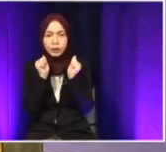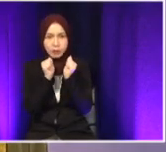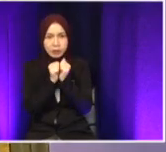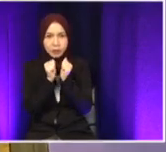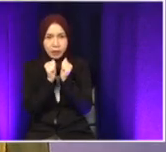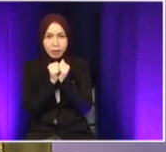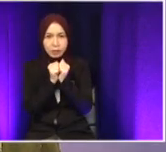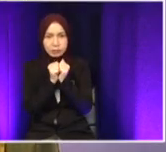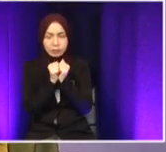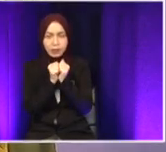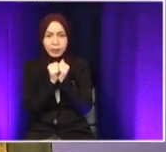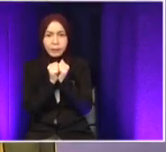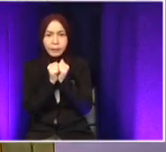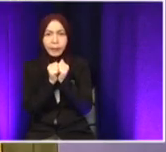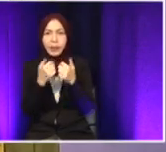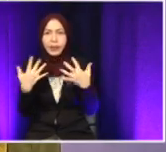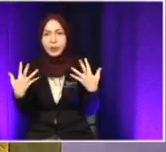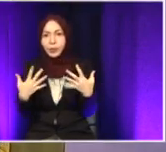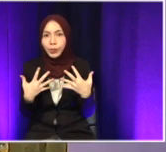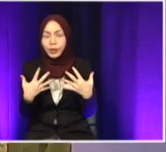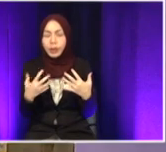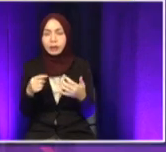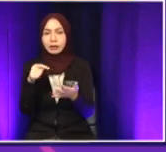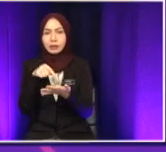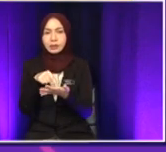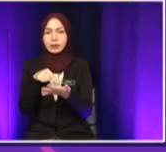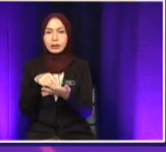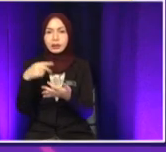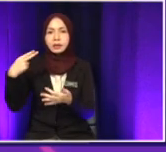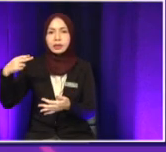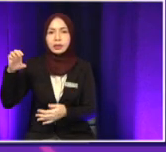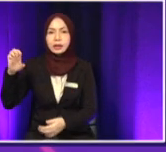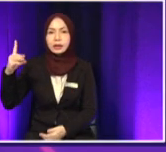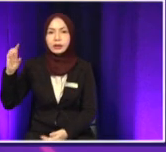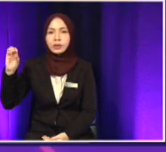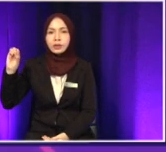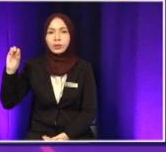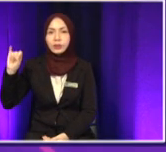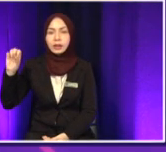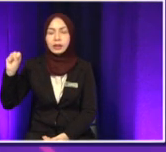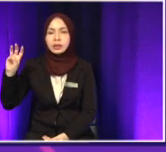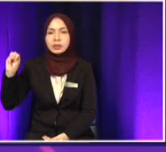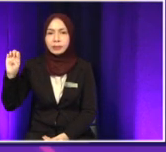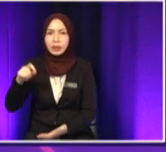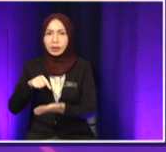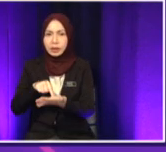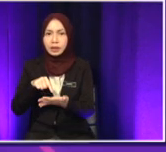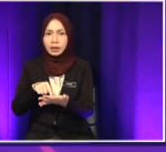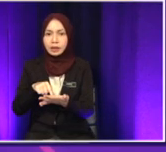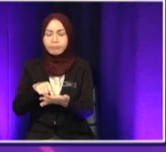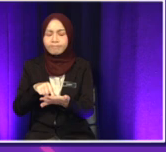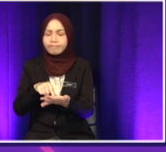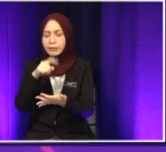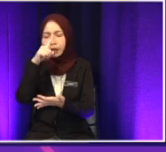satu matilah oke yang keempat kurang pengawalan dan pengawasan ibu bapak ayah ibu